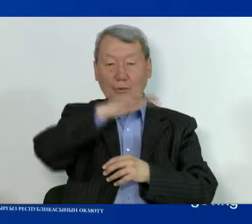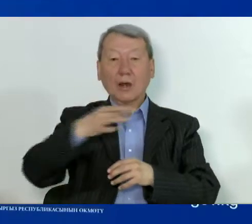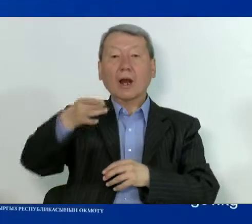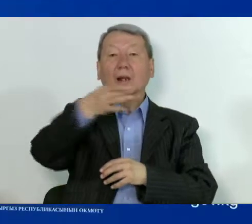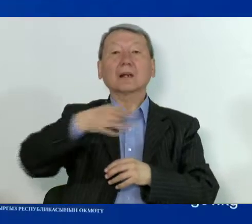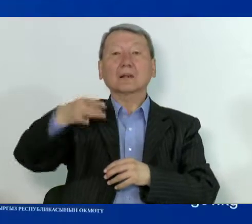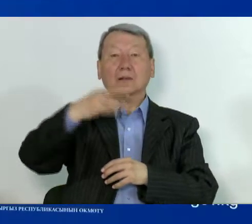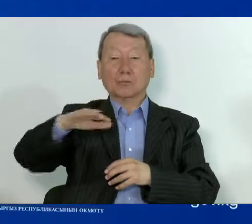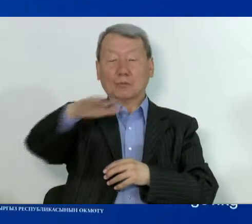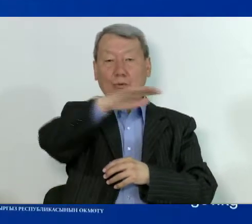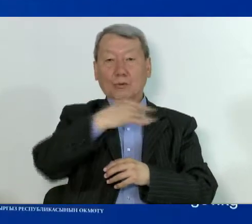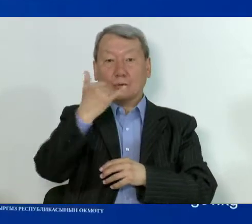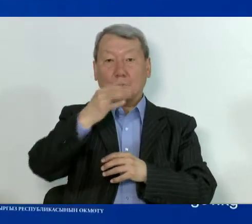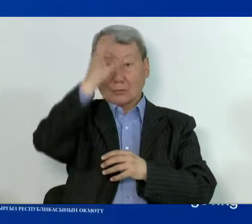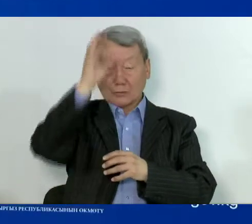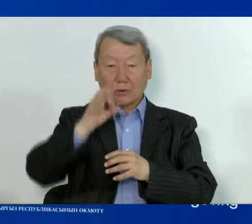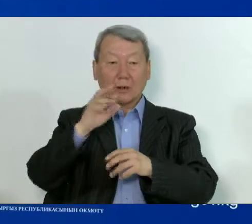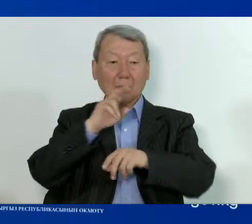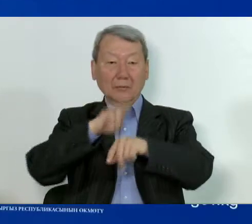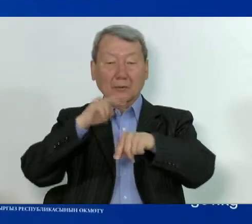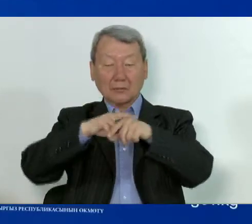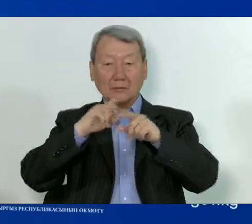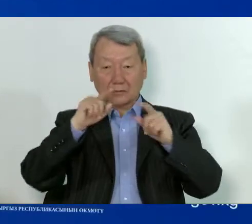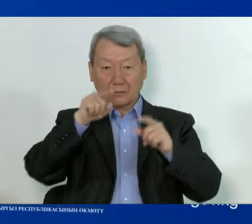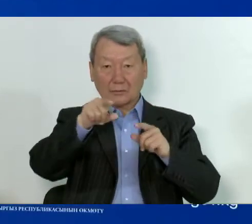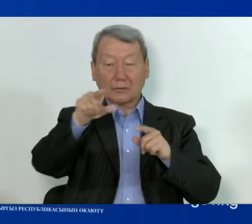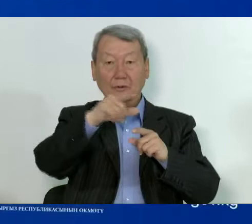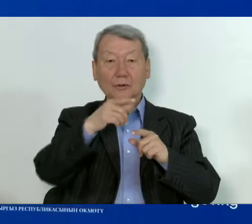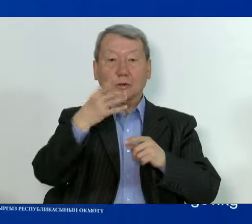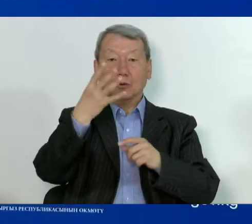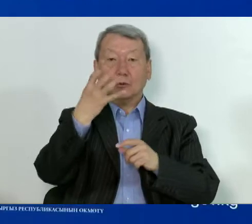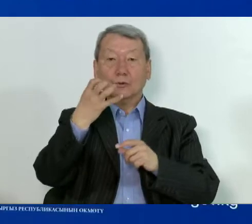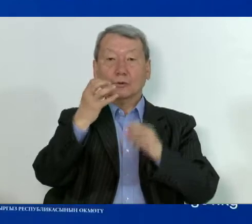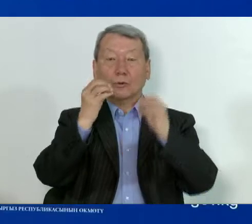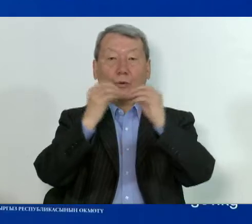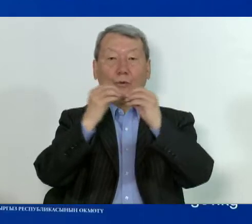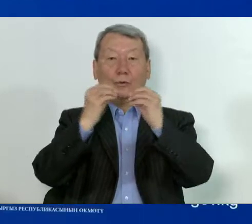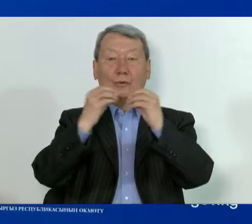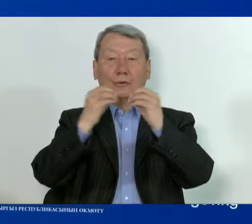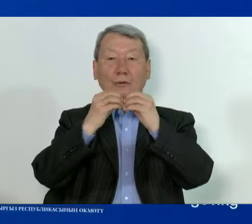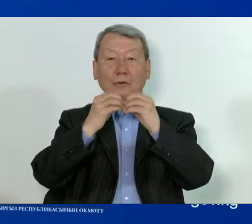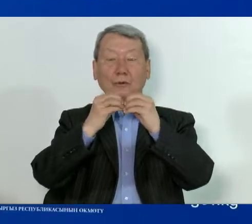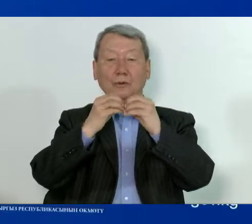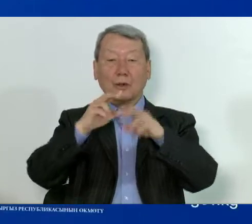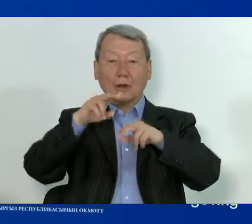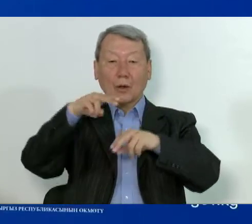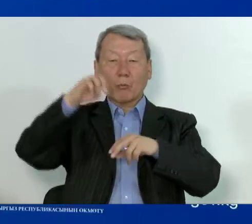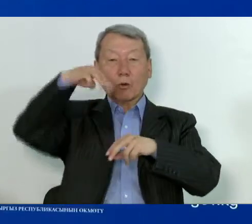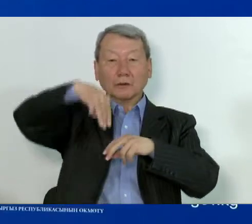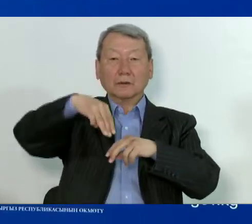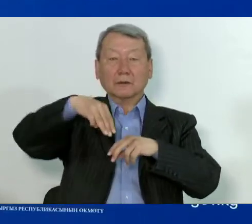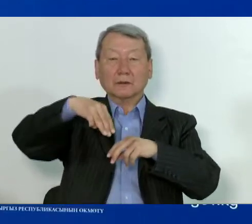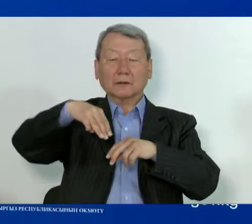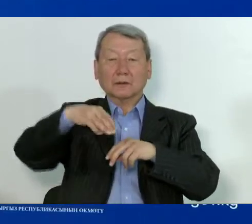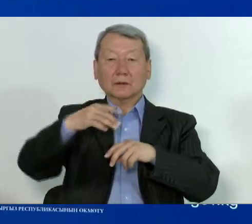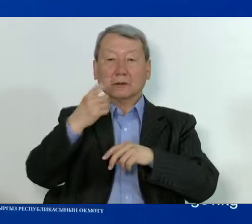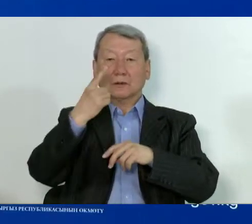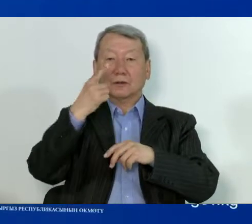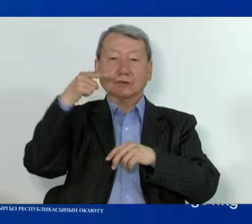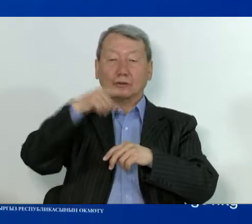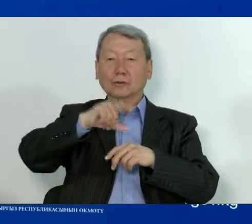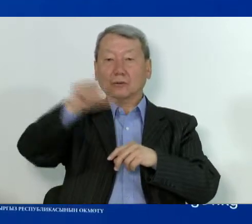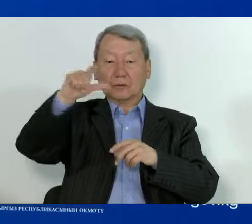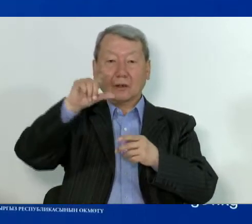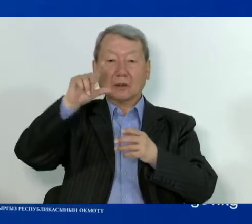райондор аралыгында күндүзкү жоо патрулга жалпысынан 410 постко 1000 ашык